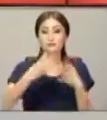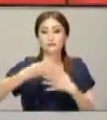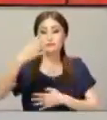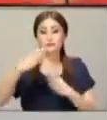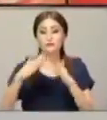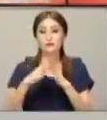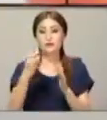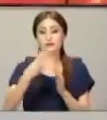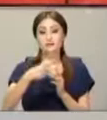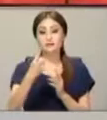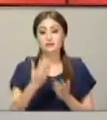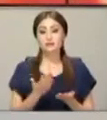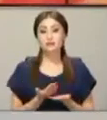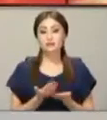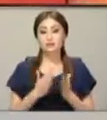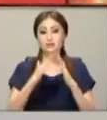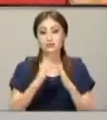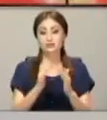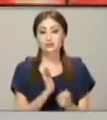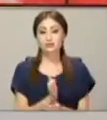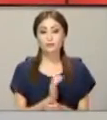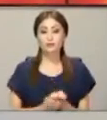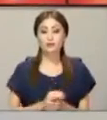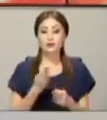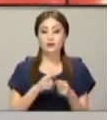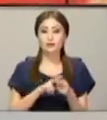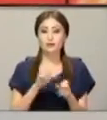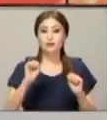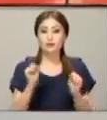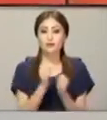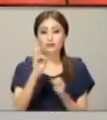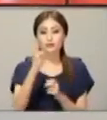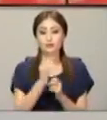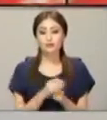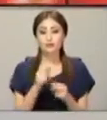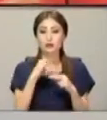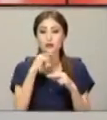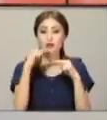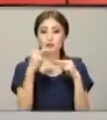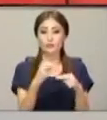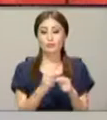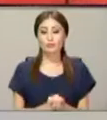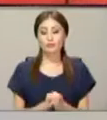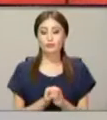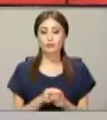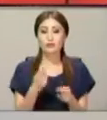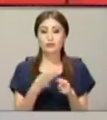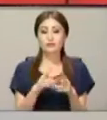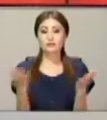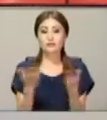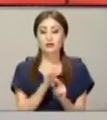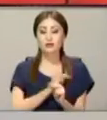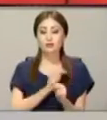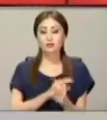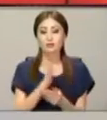дом. В самом холодном климатическом крае страны эта работа требует особого подхода. О том, какая подготовка идет сейчас на Нарынской области к